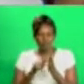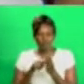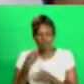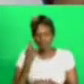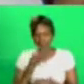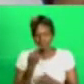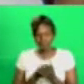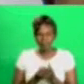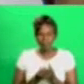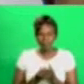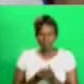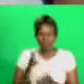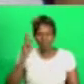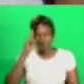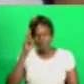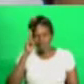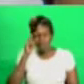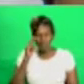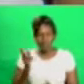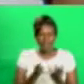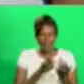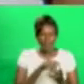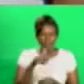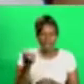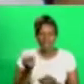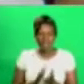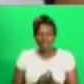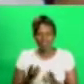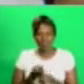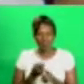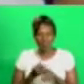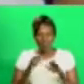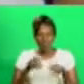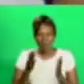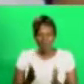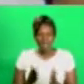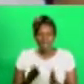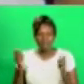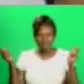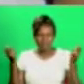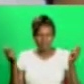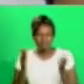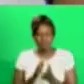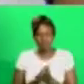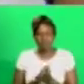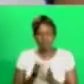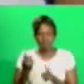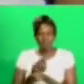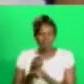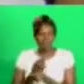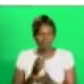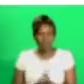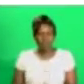wapya kama vile idara ya polisi wa utawala miongoni mwa wengine katika maeneo ya ukulima na ufugaji kando na fani zingine mbalimbali.